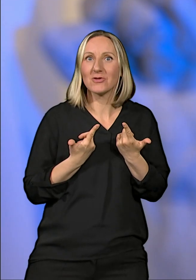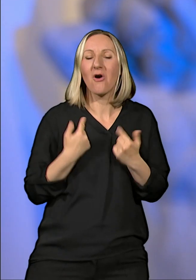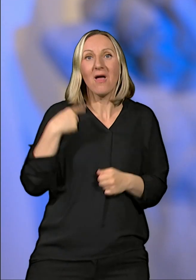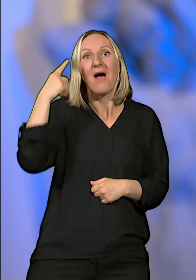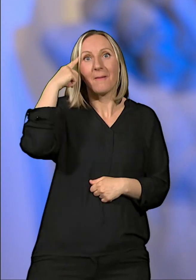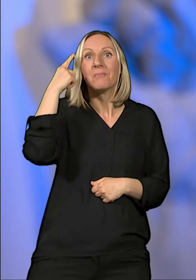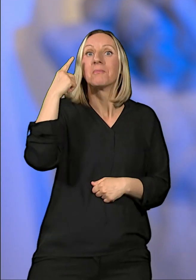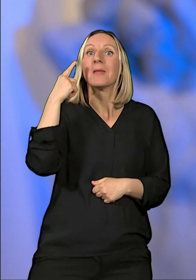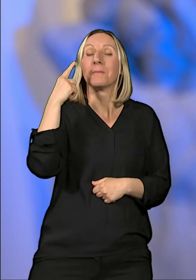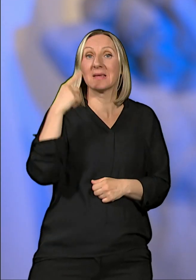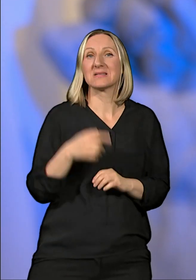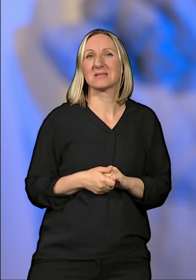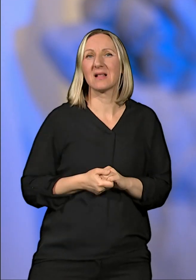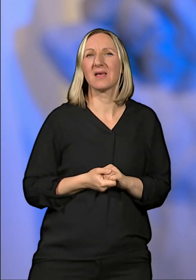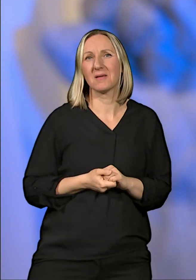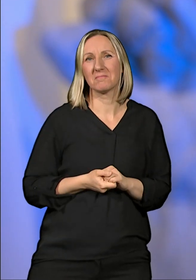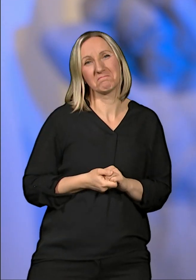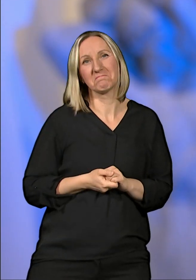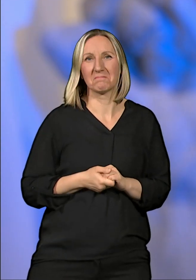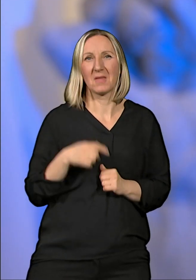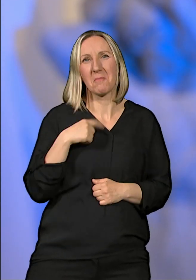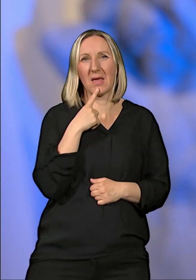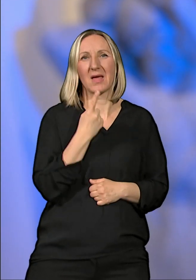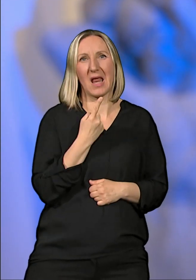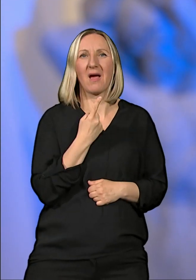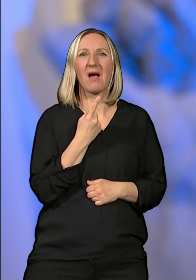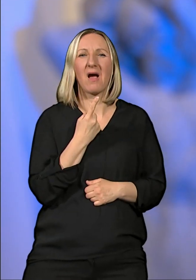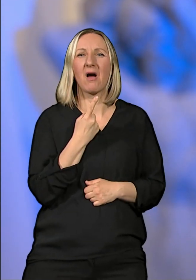da pre bih rekao da je to